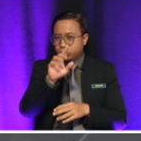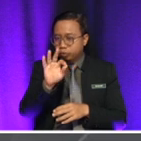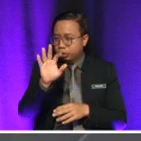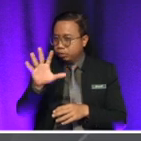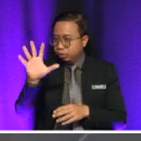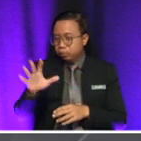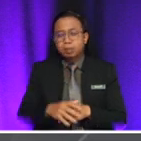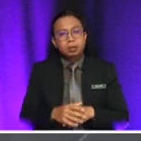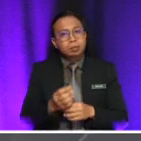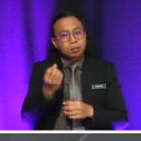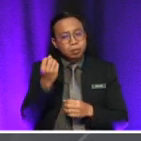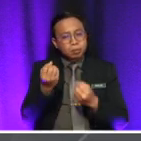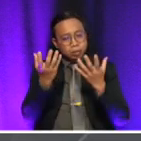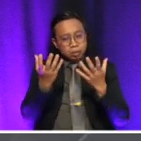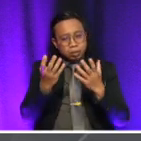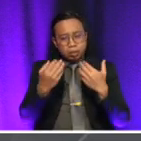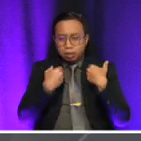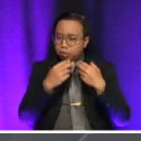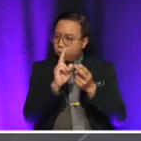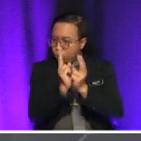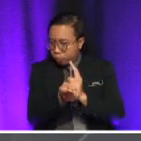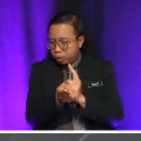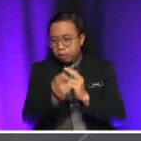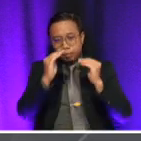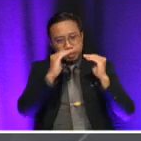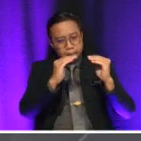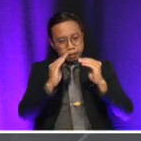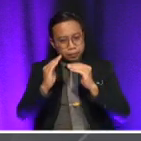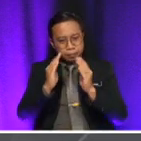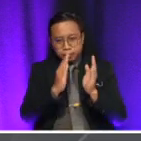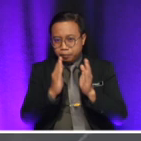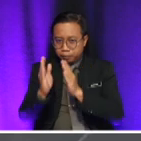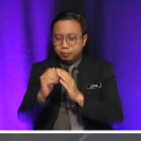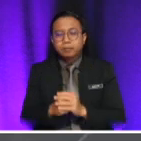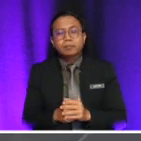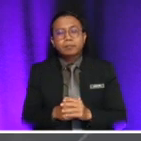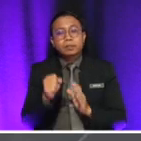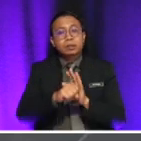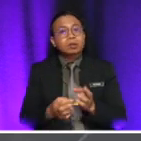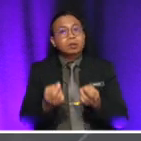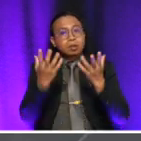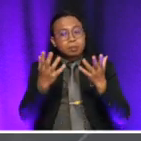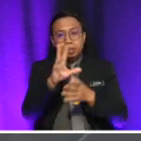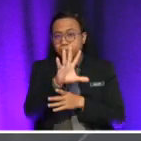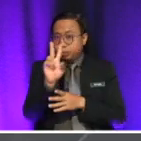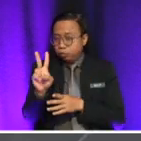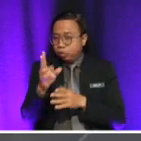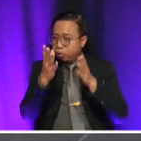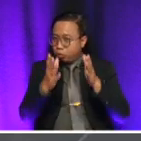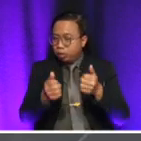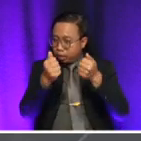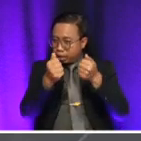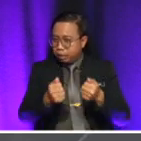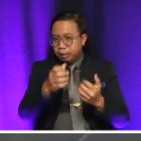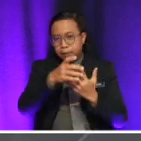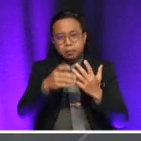beberapa perubahan perilaku secara berpaling antara ini selama 52 orang ahli dipilih